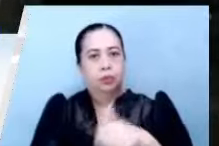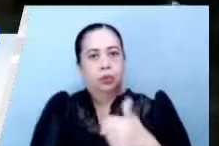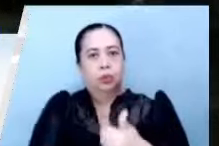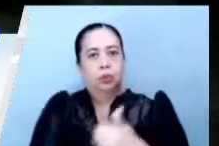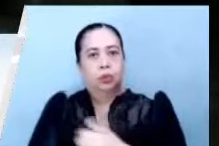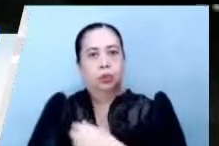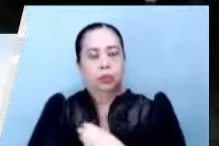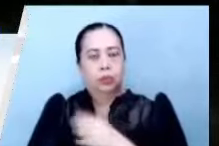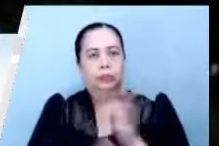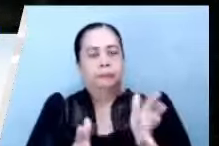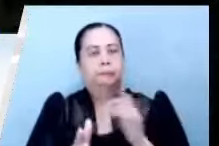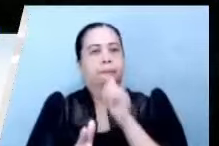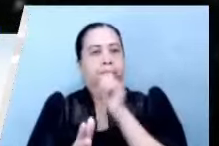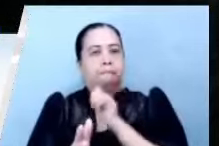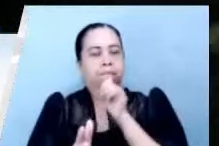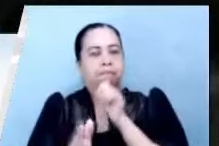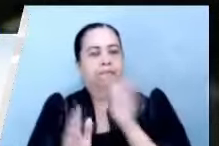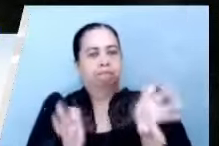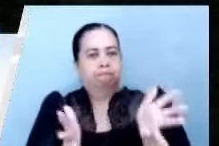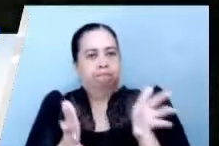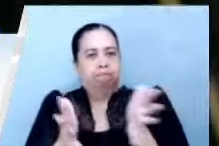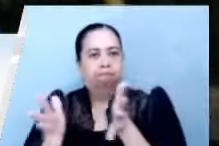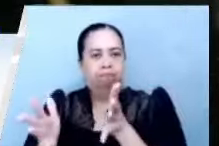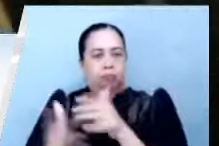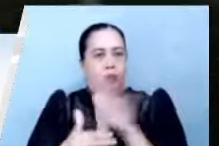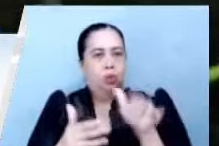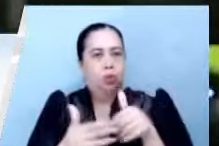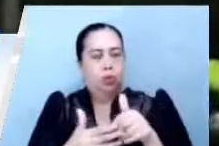ng maximum tolerance sa lahat ng oras.